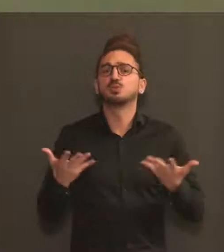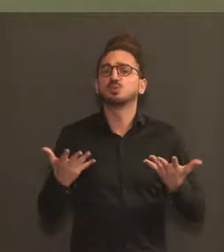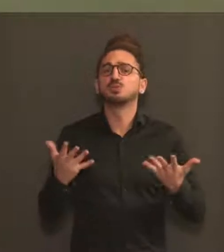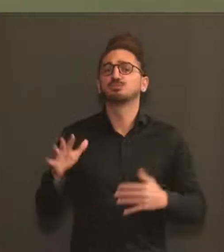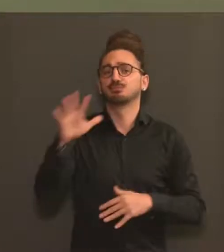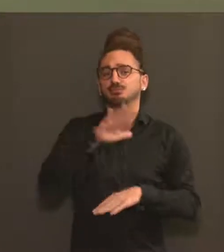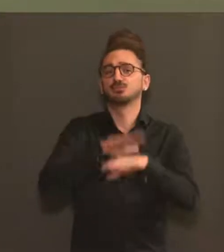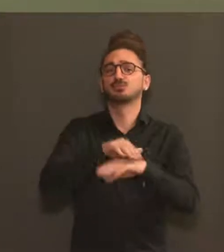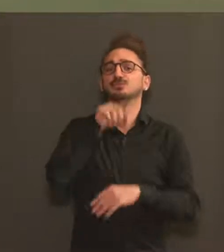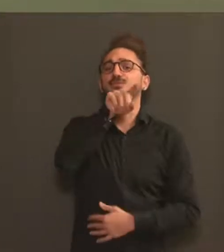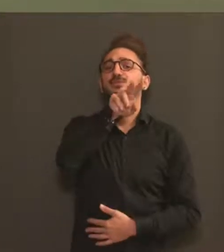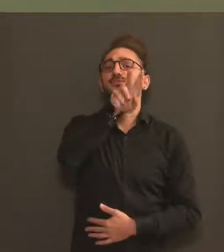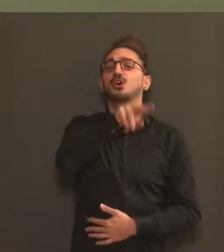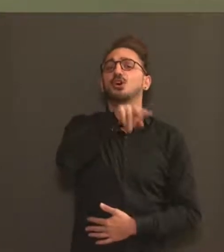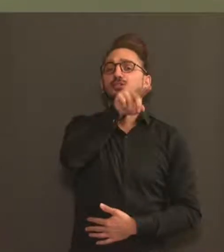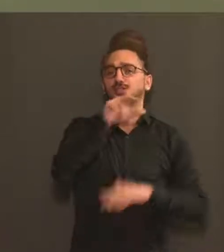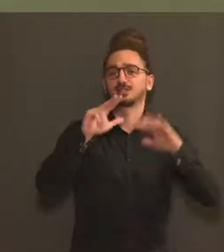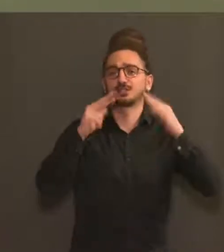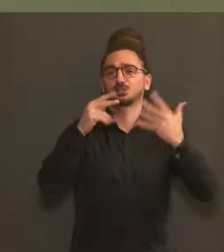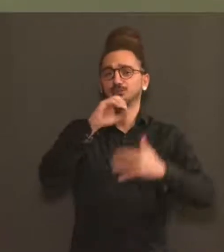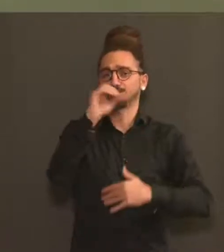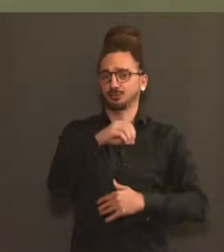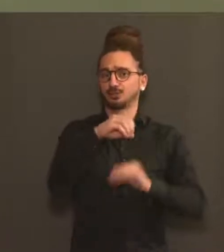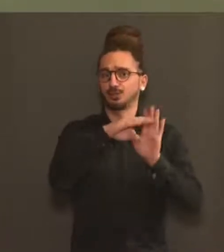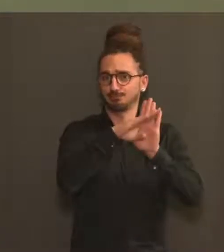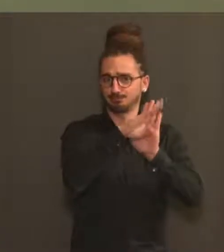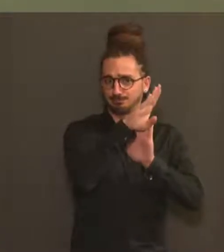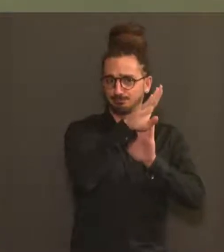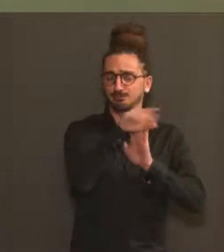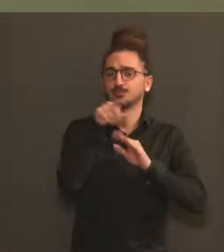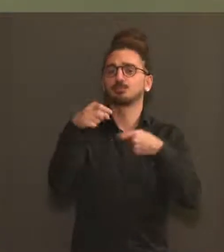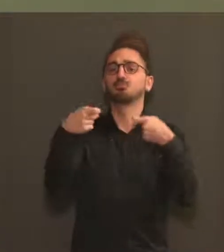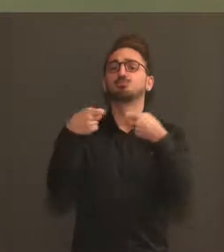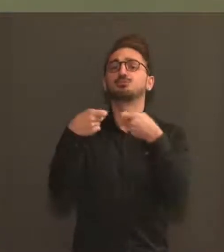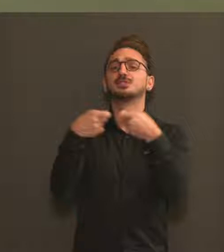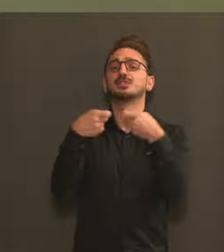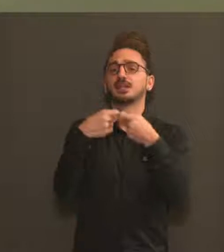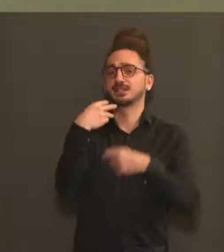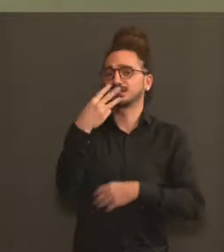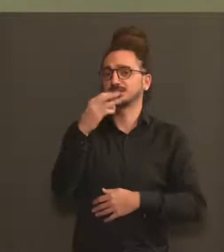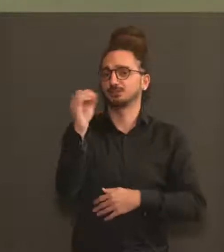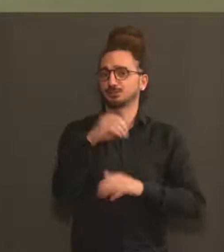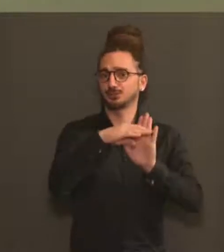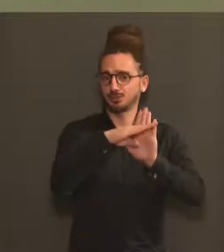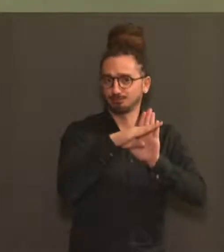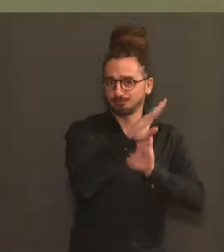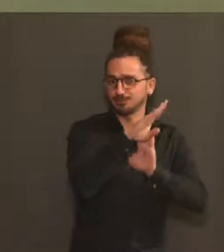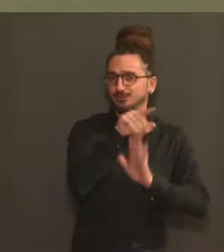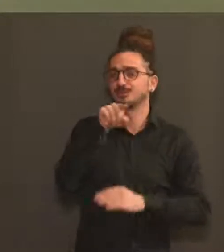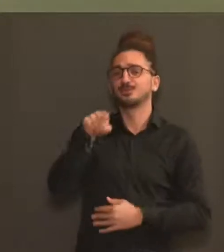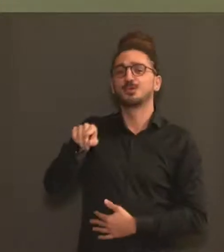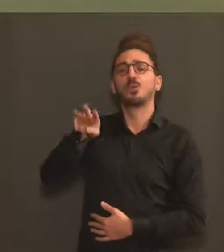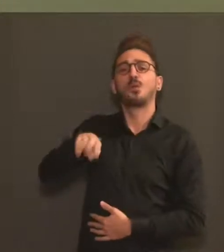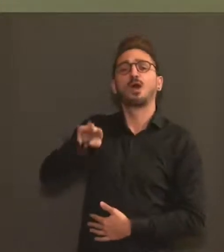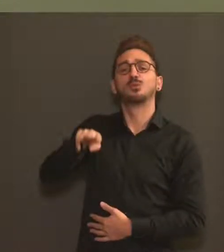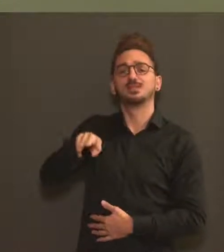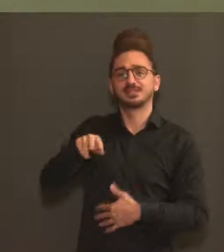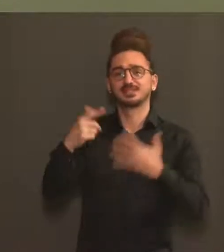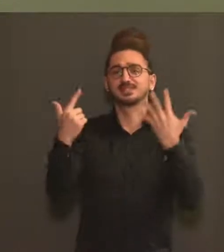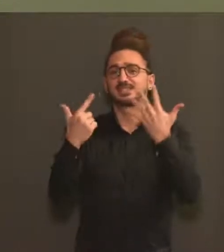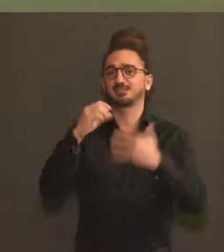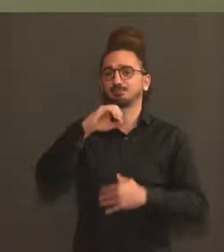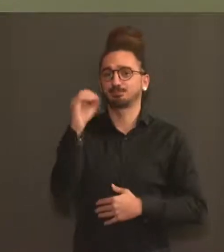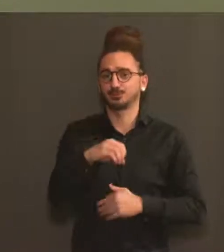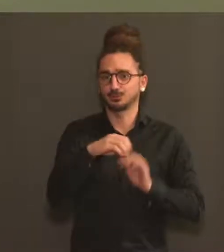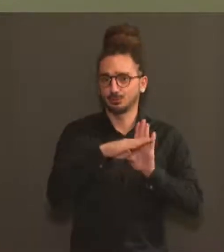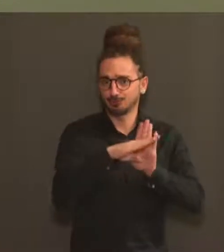suivie de Bruxelles 13% et de la Wallonie 7%. La plus forte augmentation se